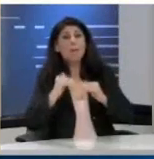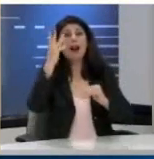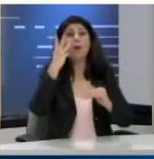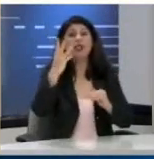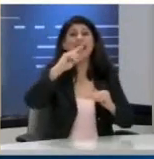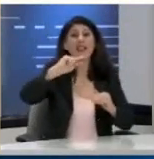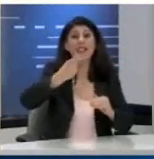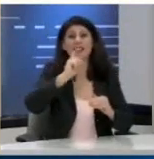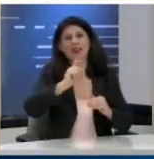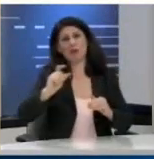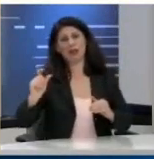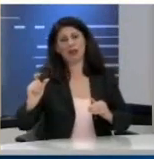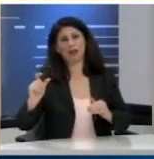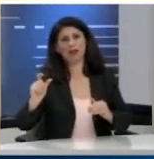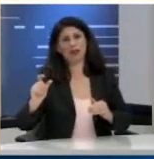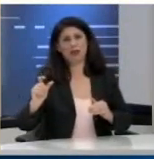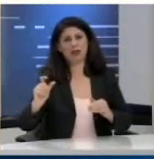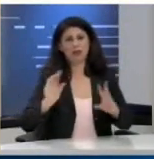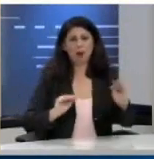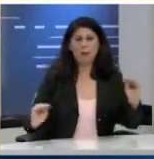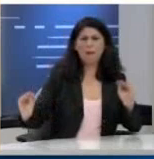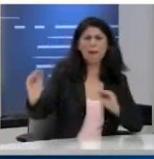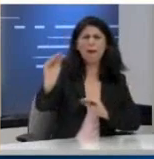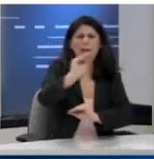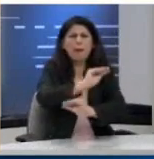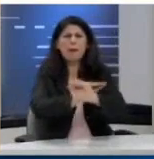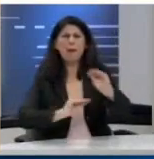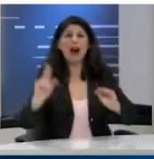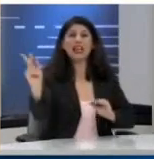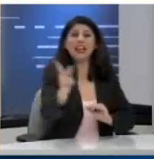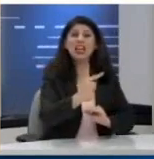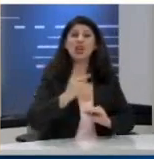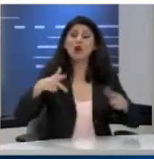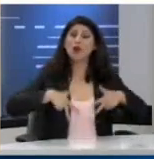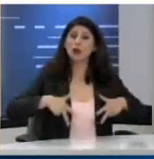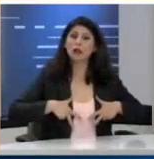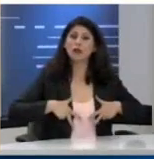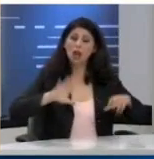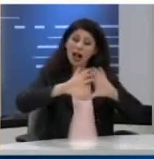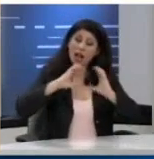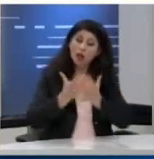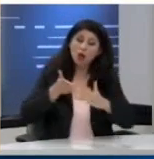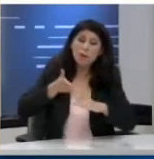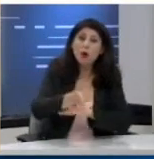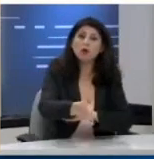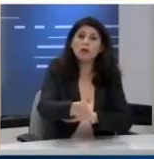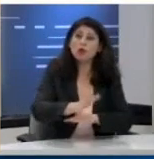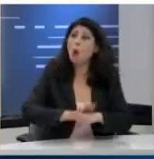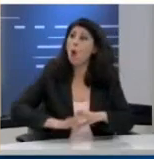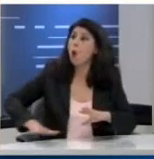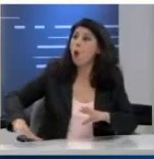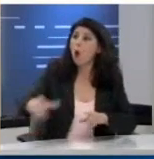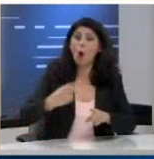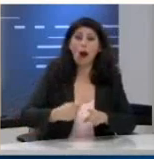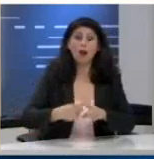3 δισεκατομμύρια, με την ανασυγκρότηση του κοινωνικού κράτους, με την καθολική πρόσβαση όλων των Ελλήνων